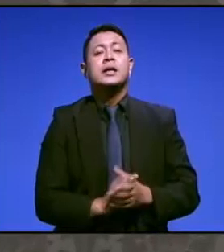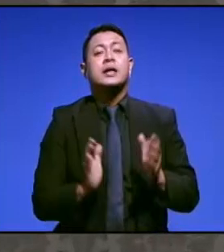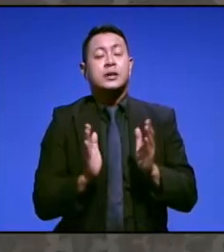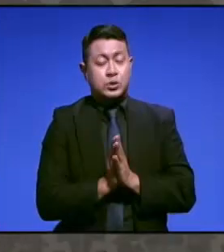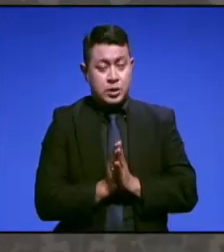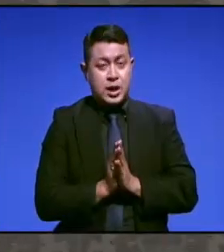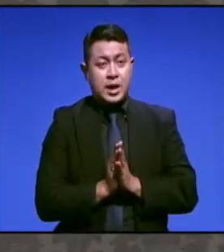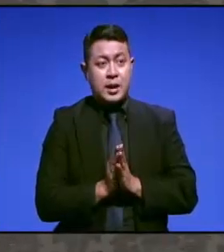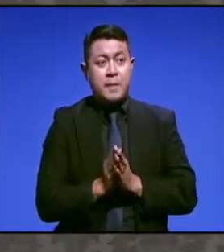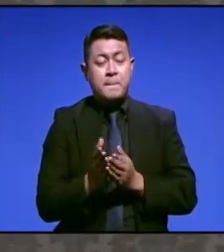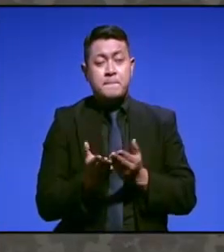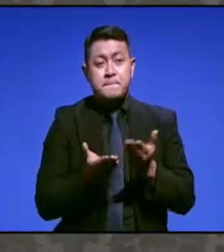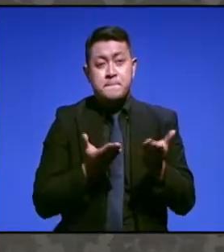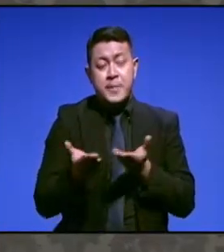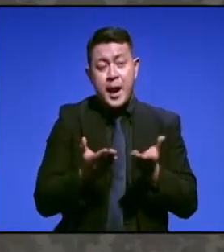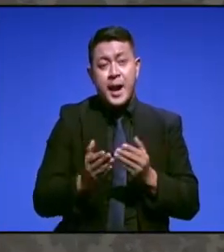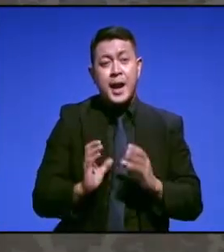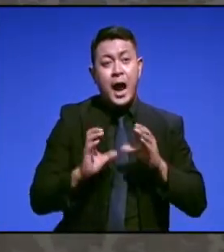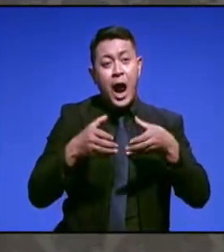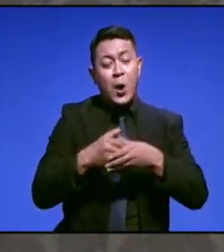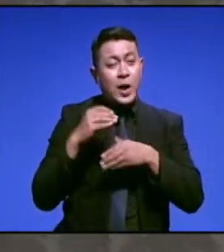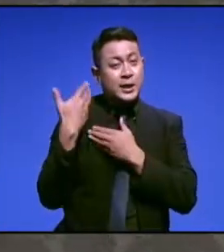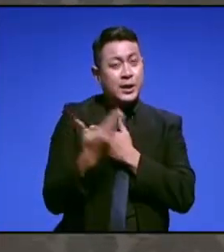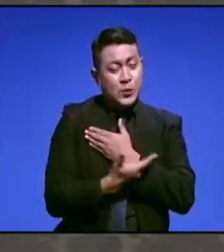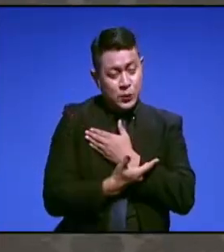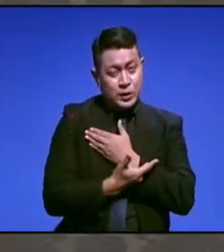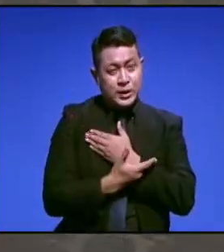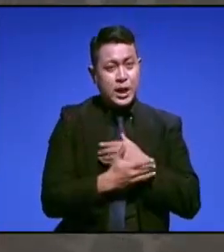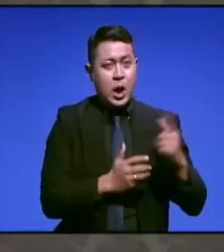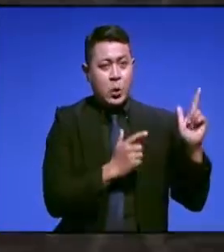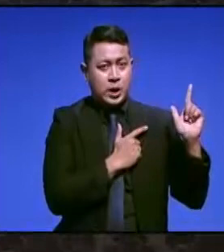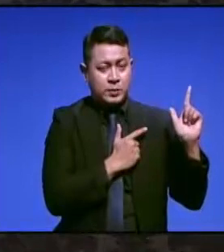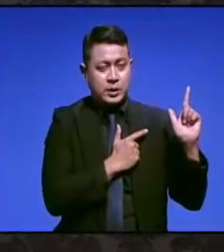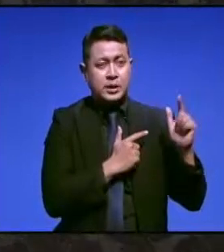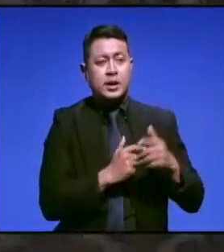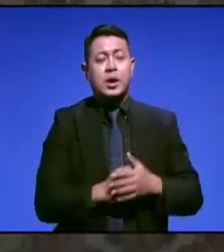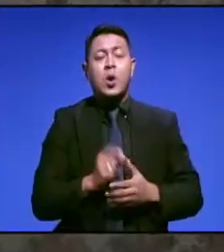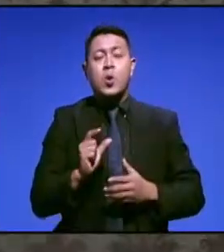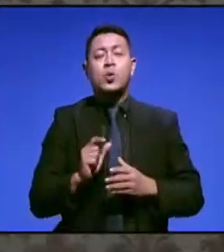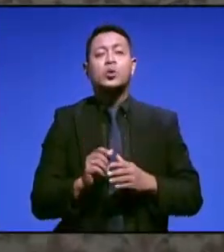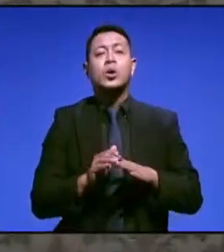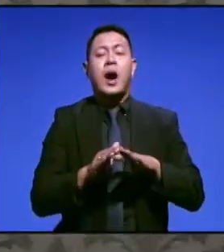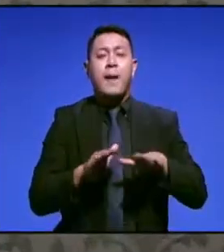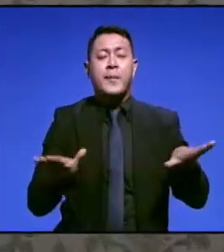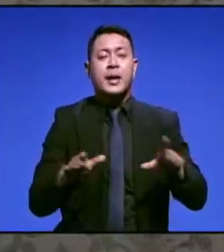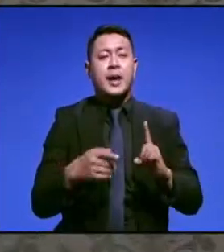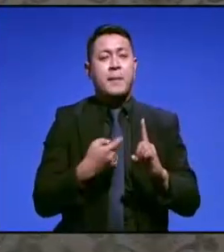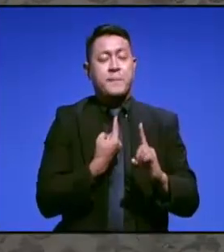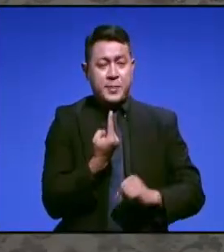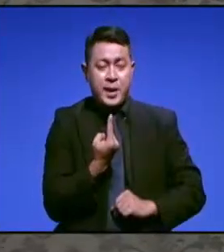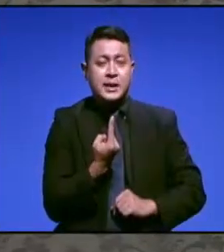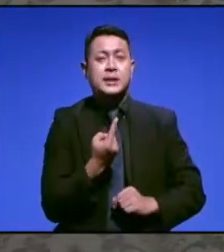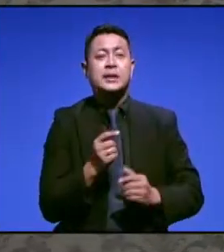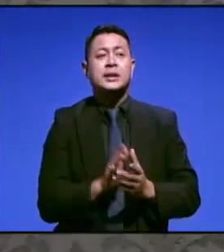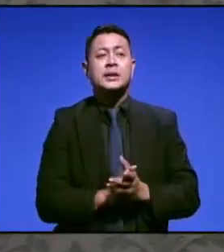kemudian pelayanan-pelayanan anggota itu dilindungi dengan anggota yang bersenjata. Ya, ini untuk pengamanan perorangan maupun